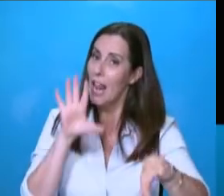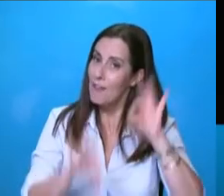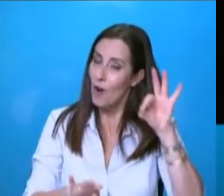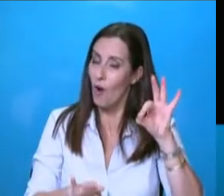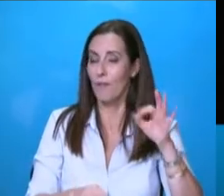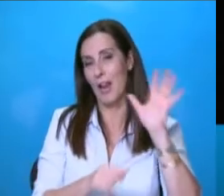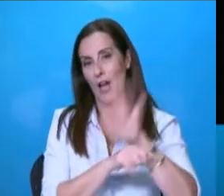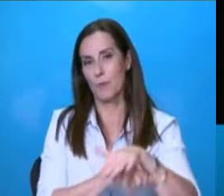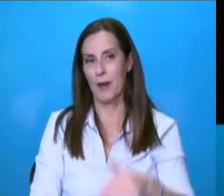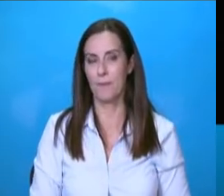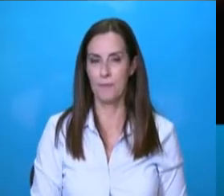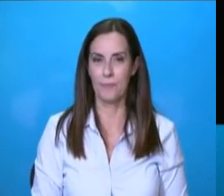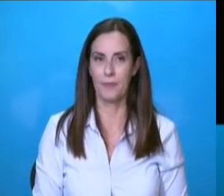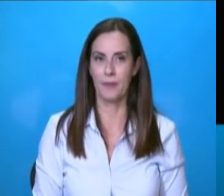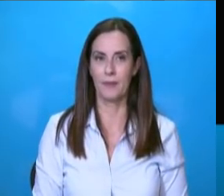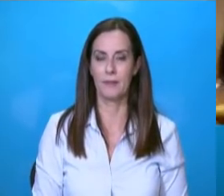ולהשפיע.